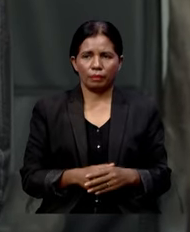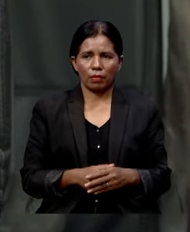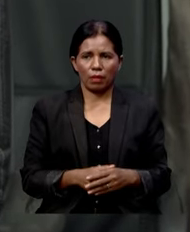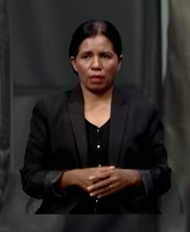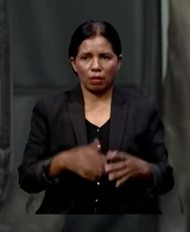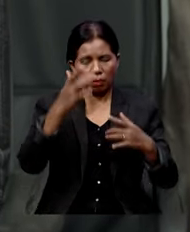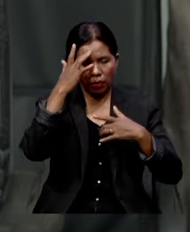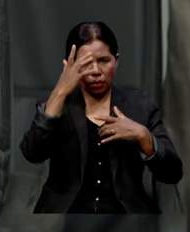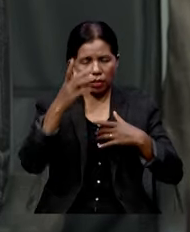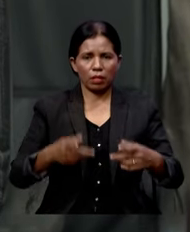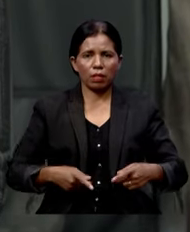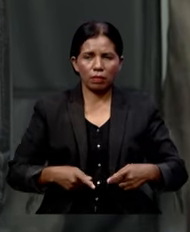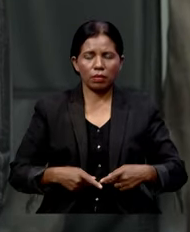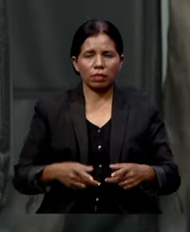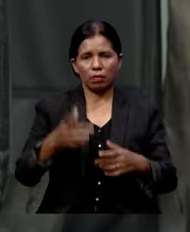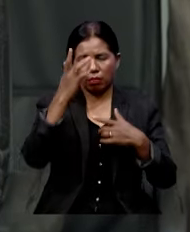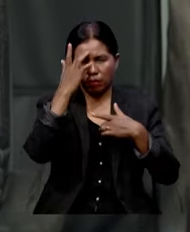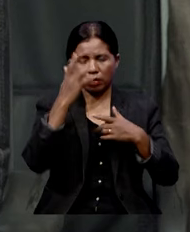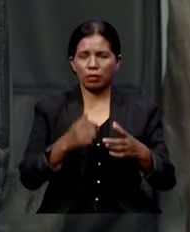moras ni stoma